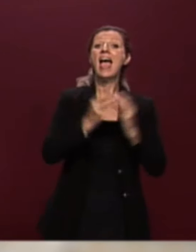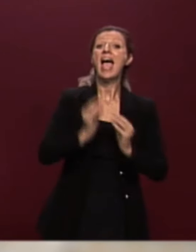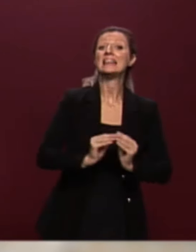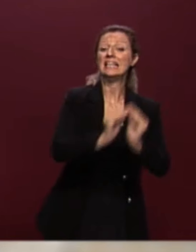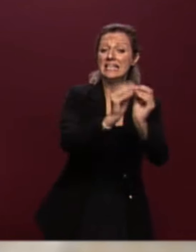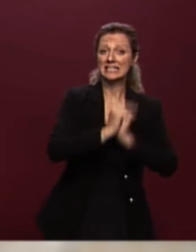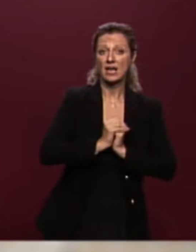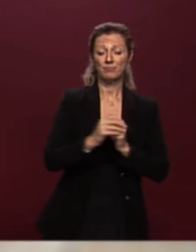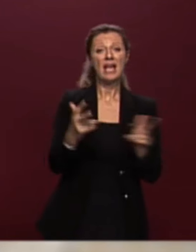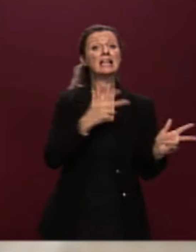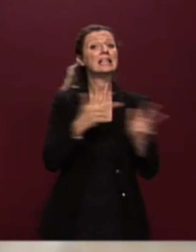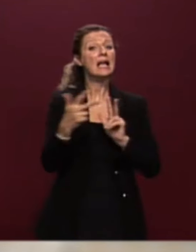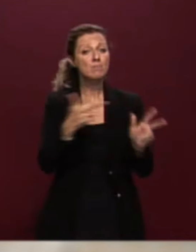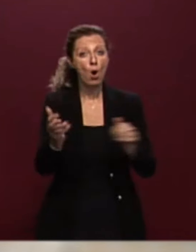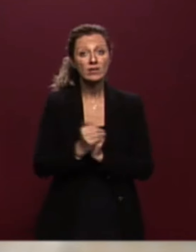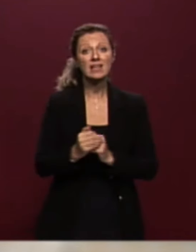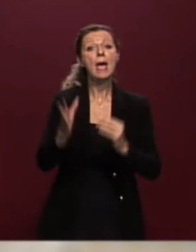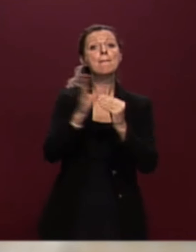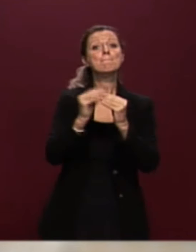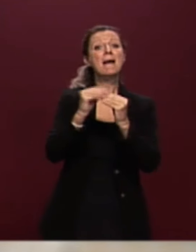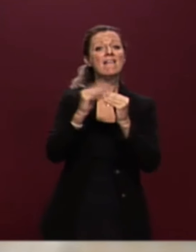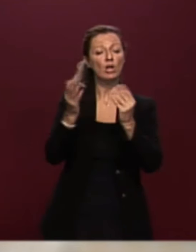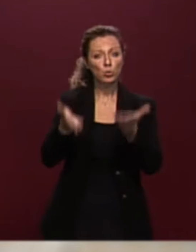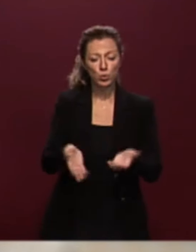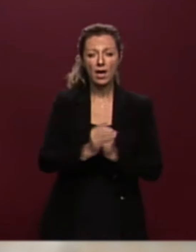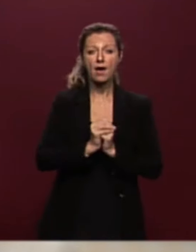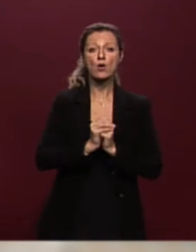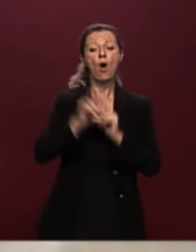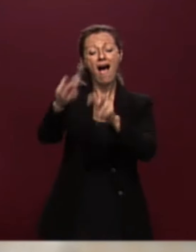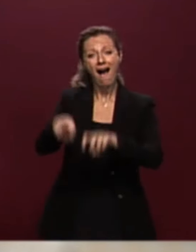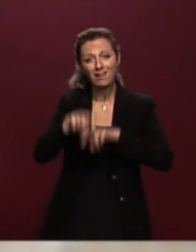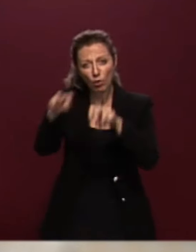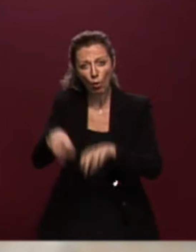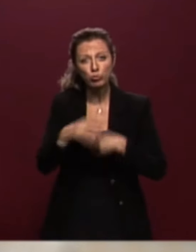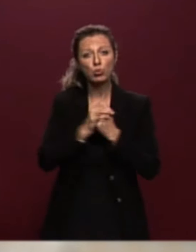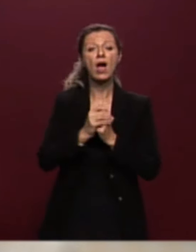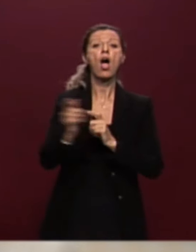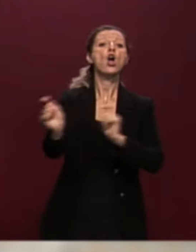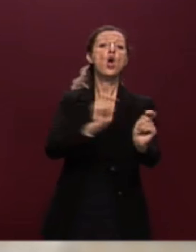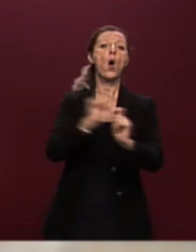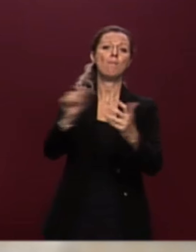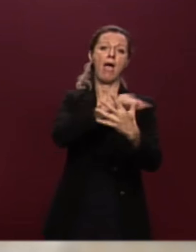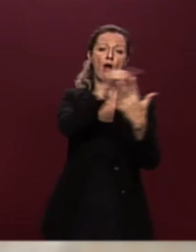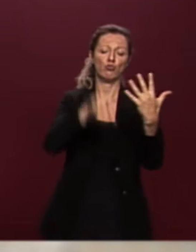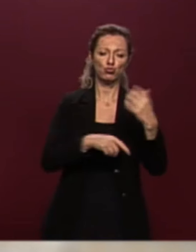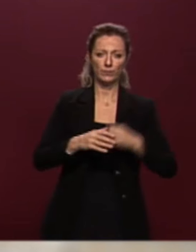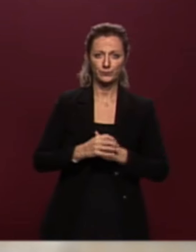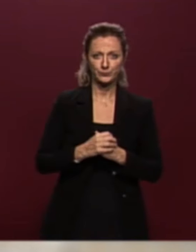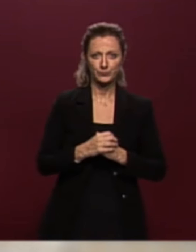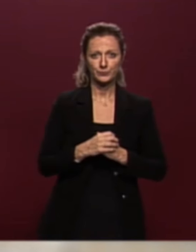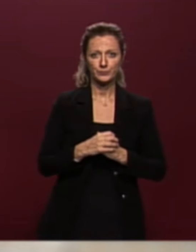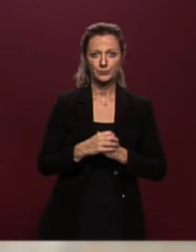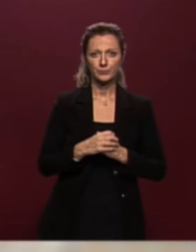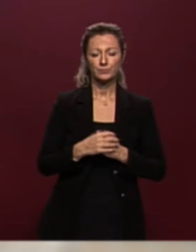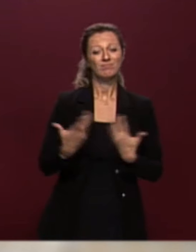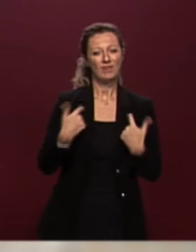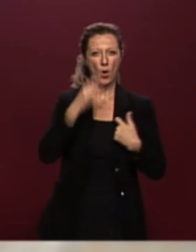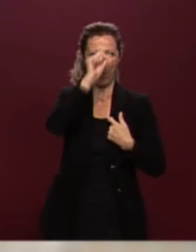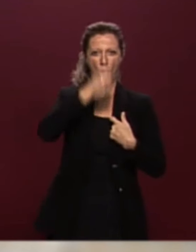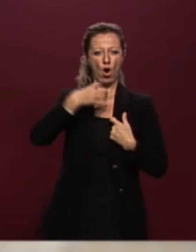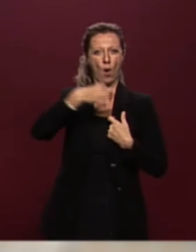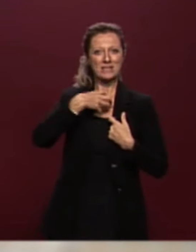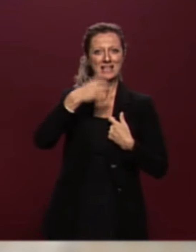dei trasporti, il manifatturiero, l'agricoltura e il commercio. Come Commissario europeo